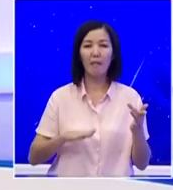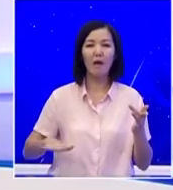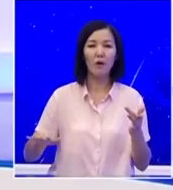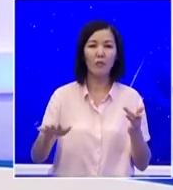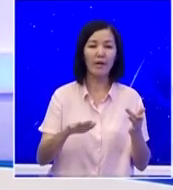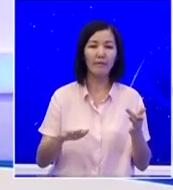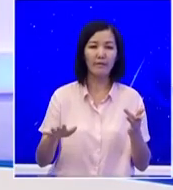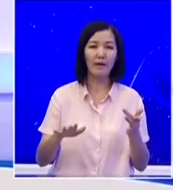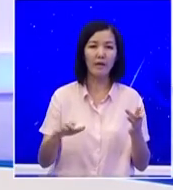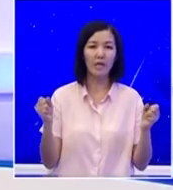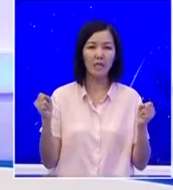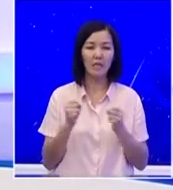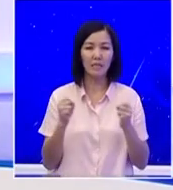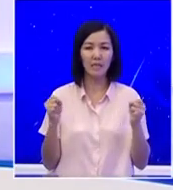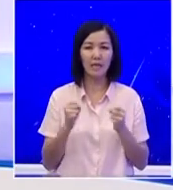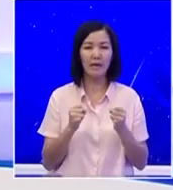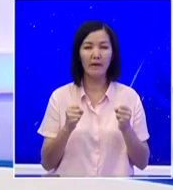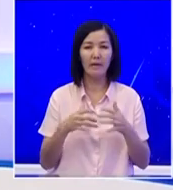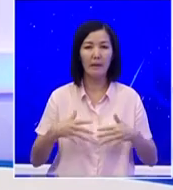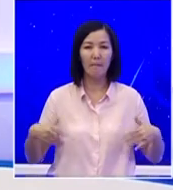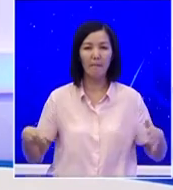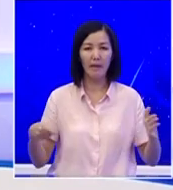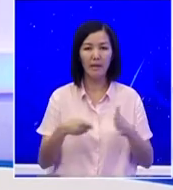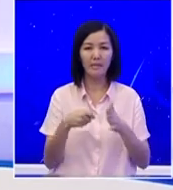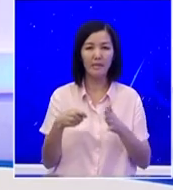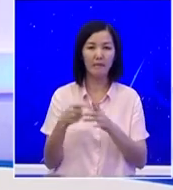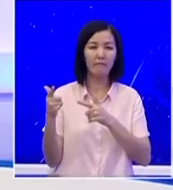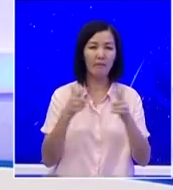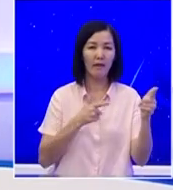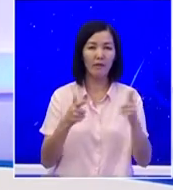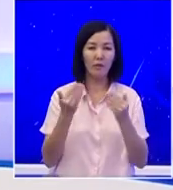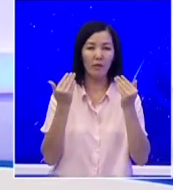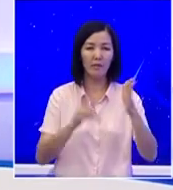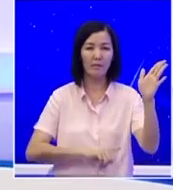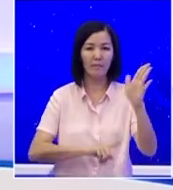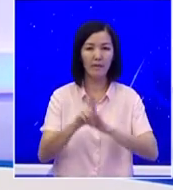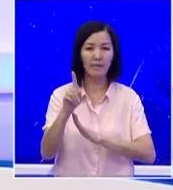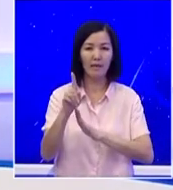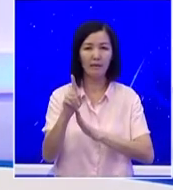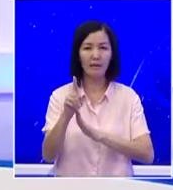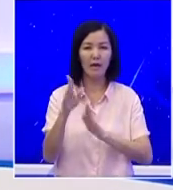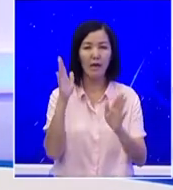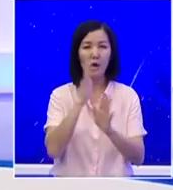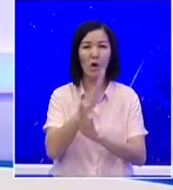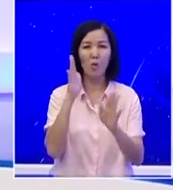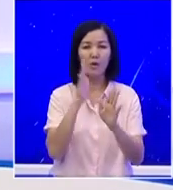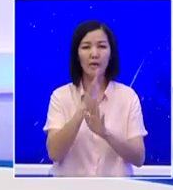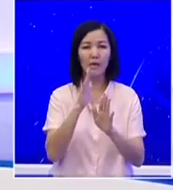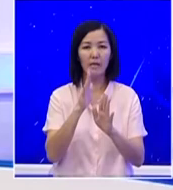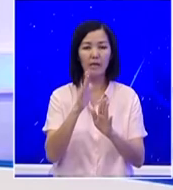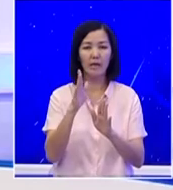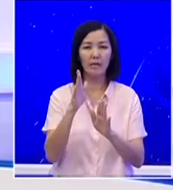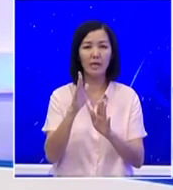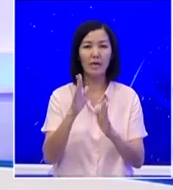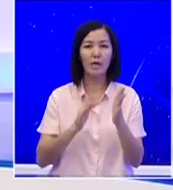Жамбыл ауданда қысқы мал азығын дайындау науқаны қарқынды жүріп жатыр. Қыстың қамын жаз ойлаған шаруалар ауа райының қолайлы сәтін пайдаланып,